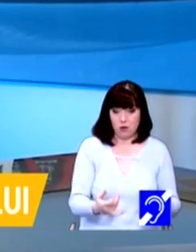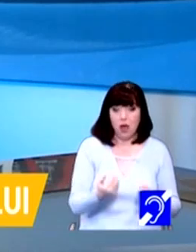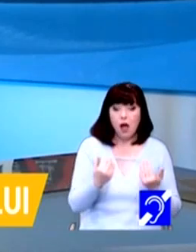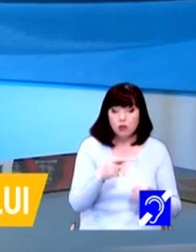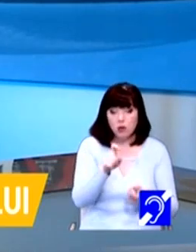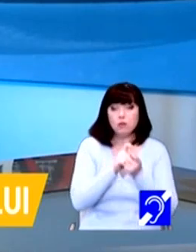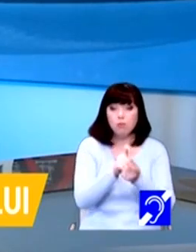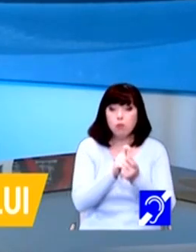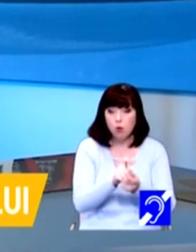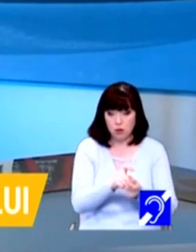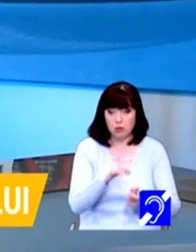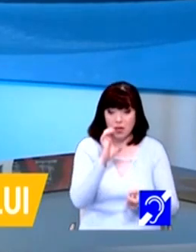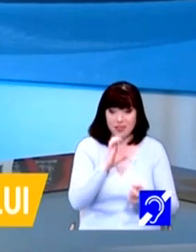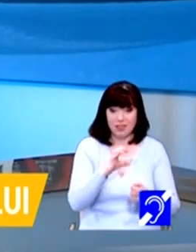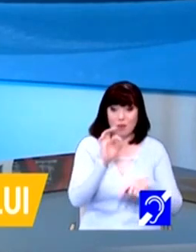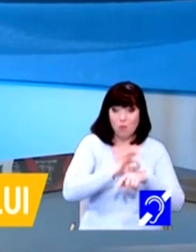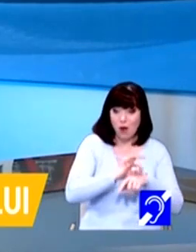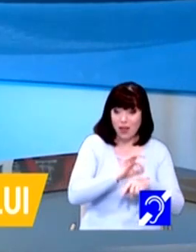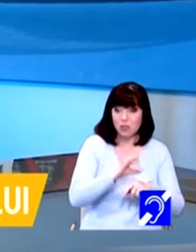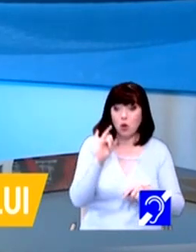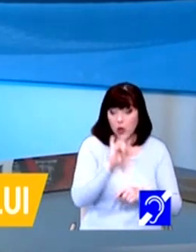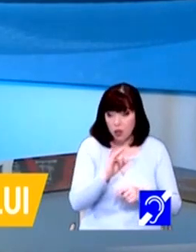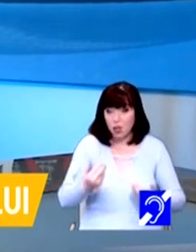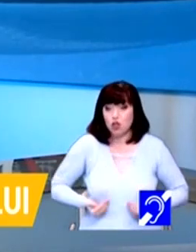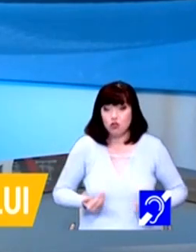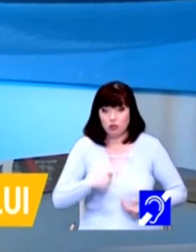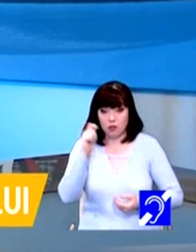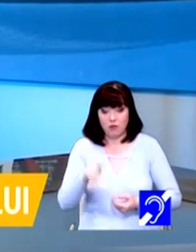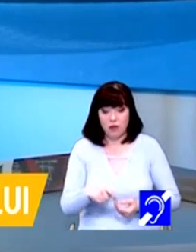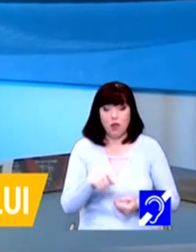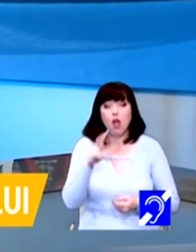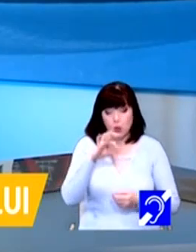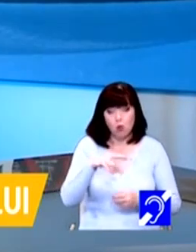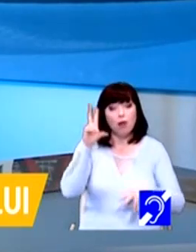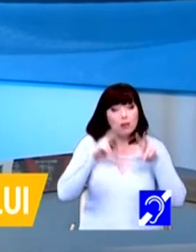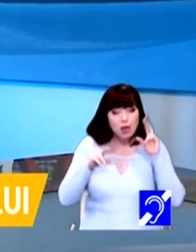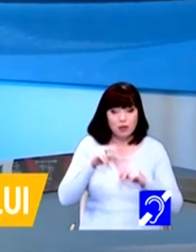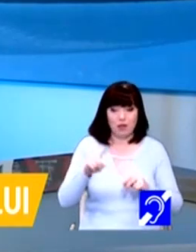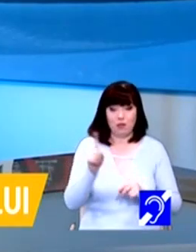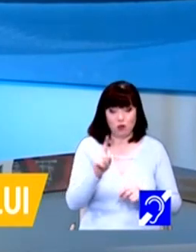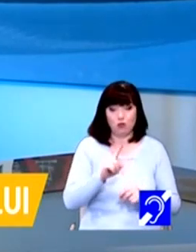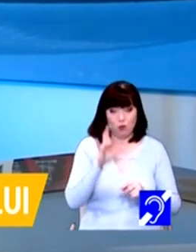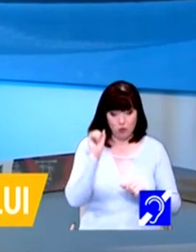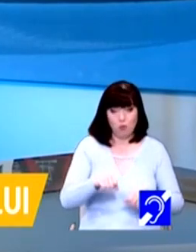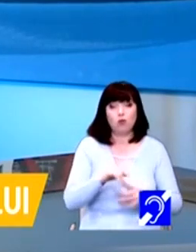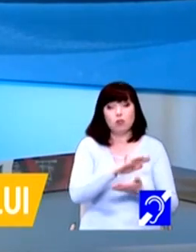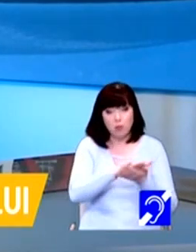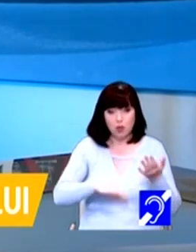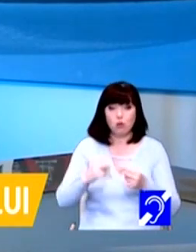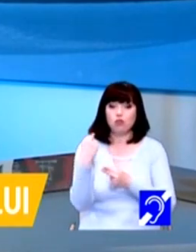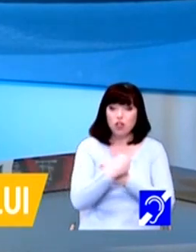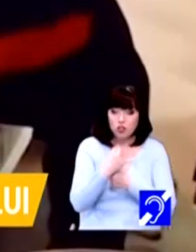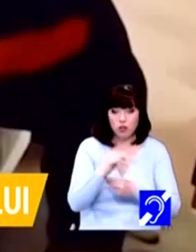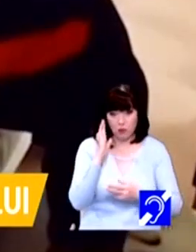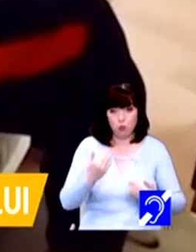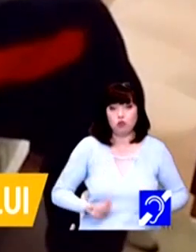duce o luptă greu de imaginat, însă nu își pierde speranța că în curând va reveni acasă și își va putea continua tratamentul.